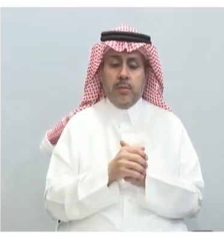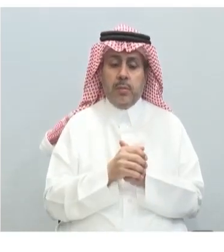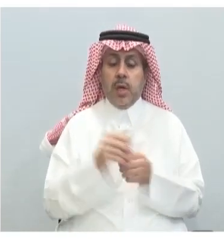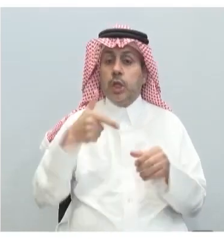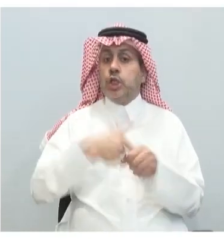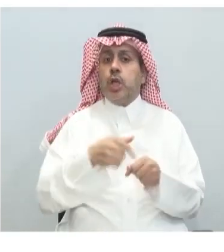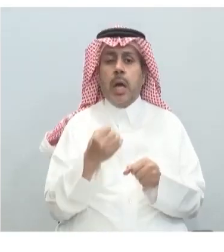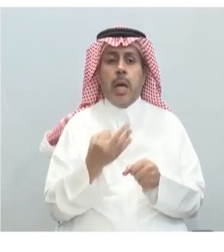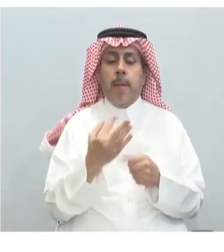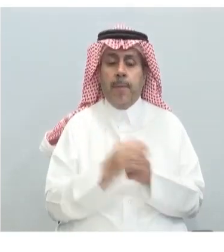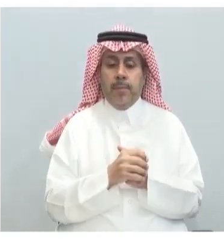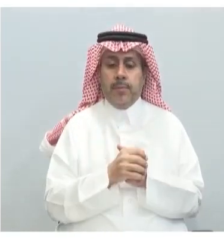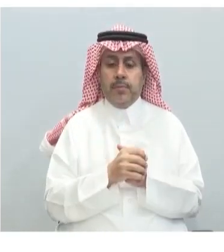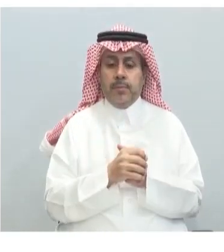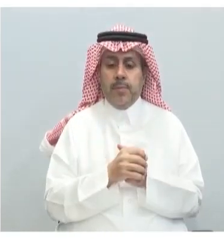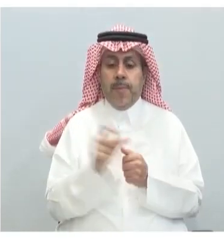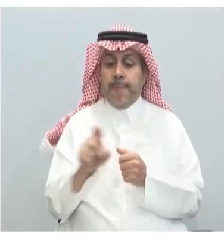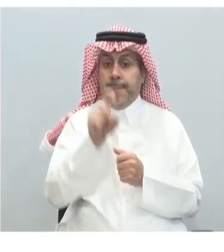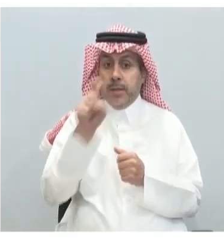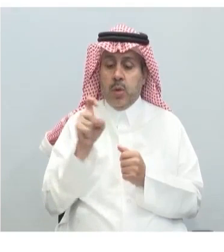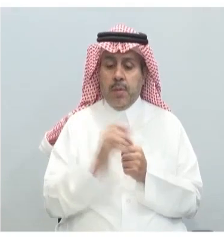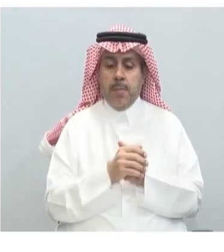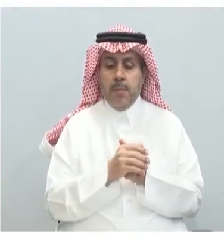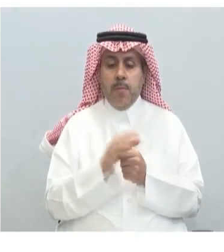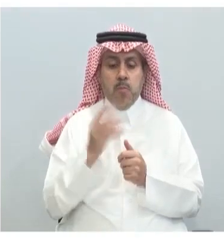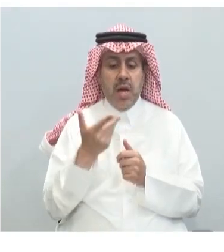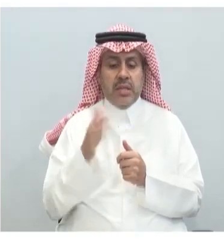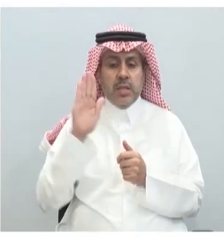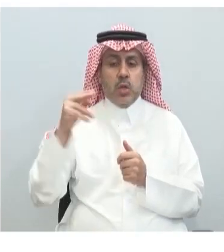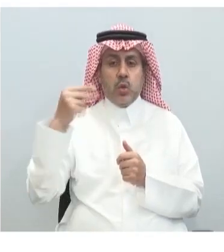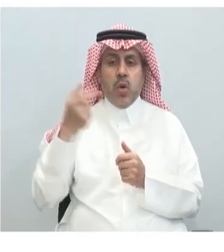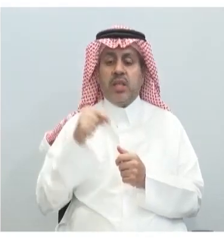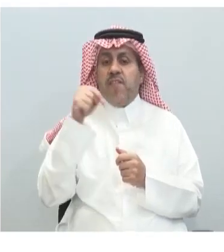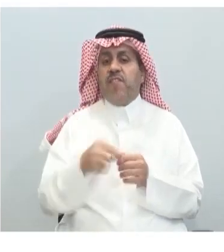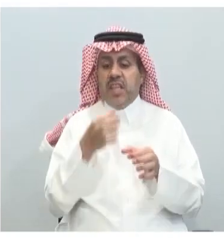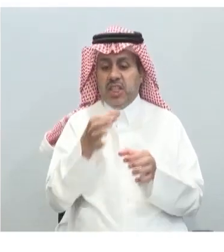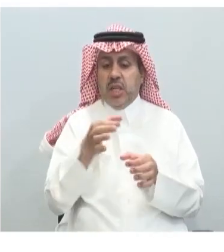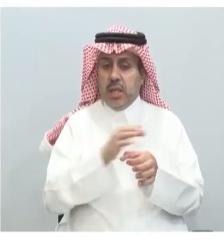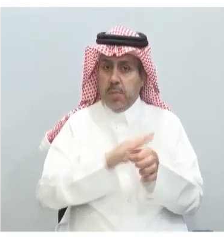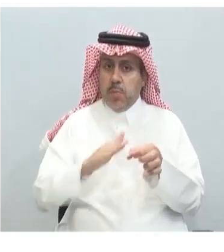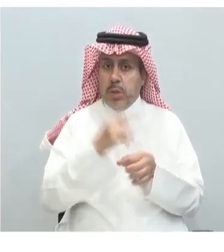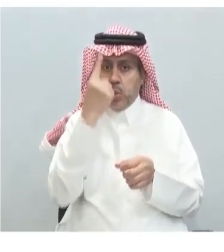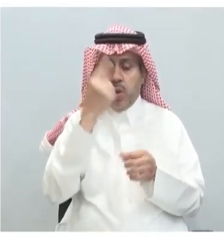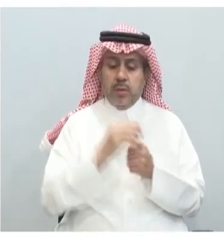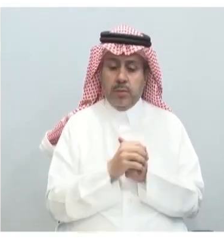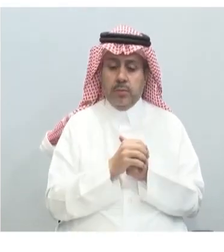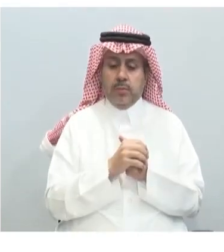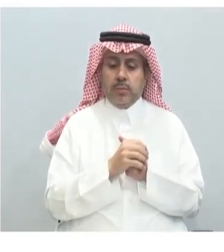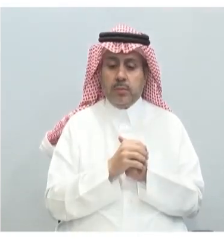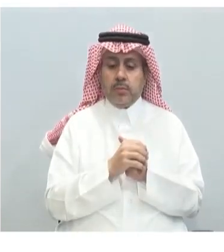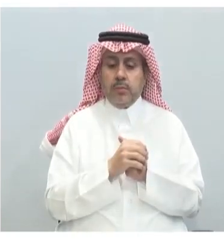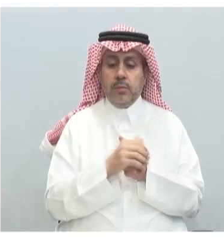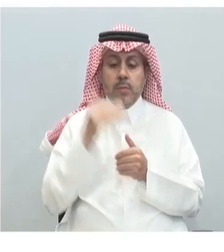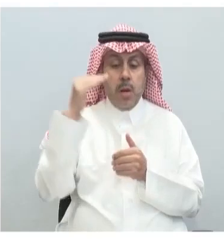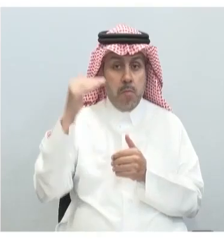الموجوده في شريحه بطاطس واحده سؤال المطروح ما عدد السعرات في شريحه البطاطس طبعا